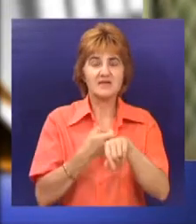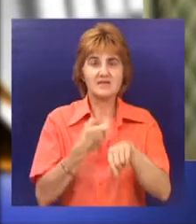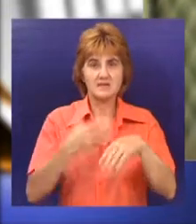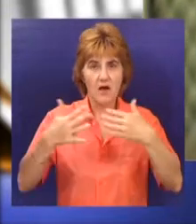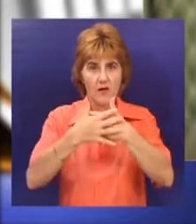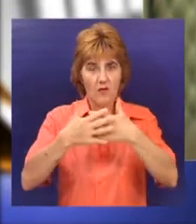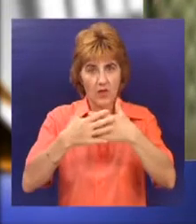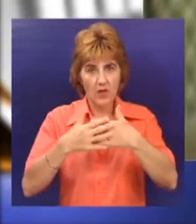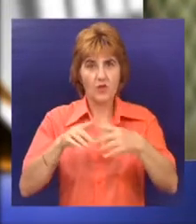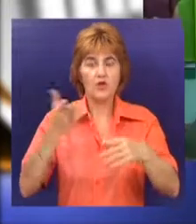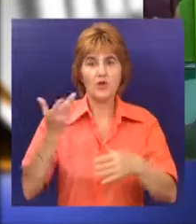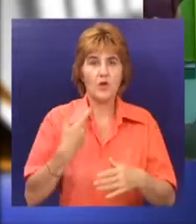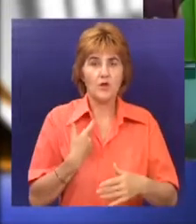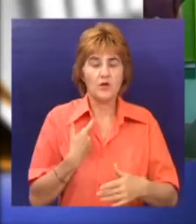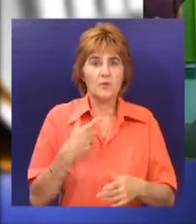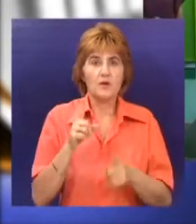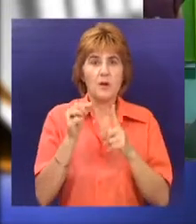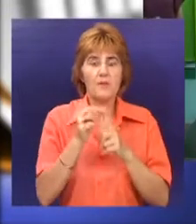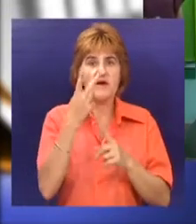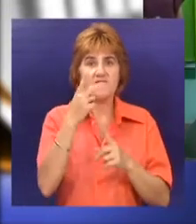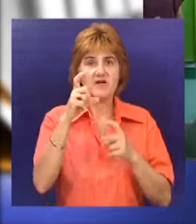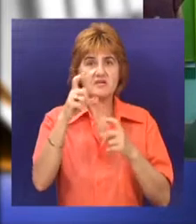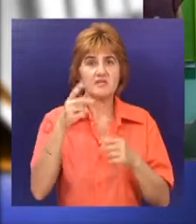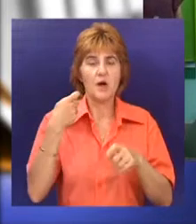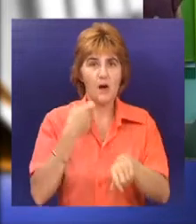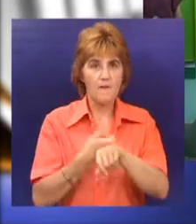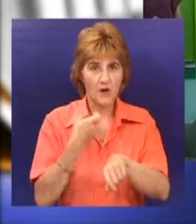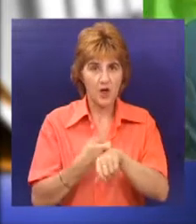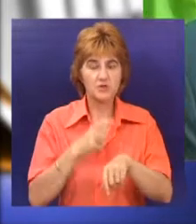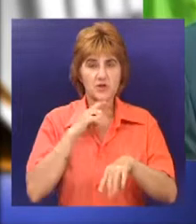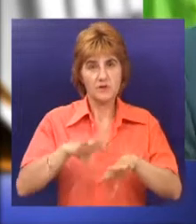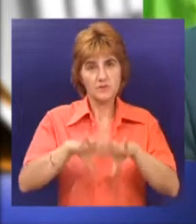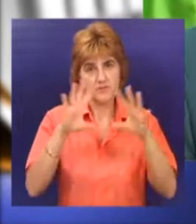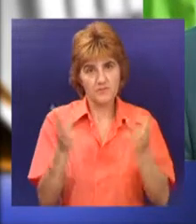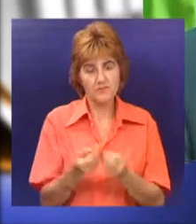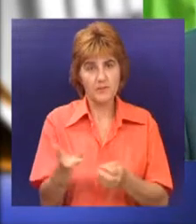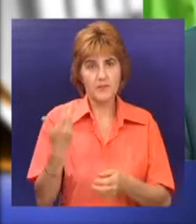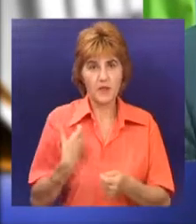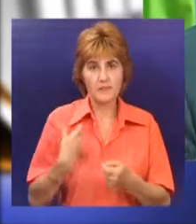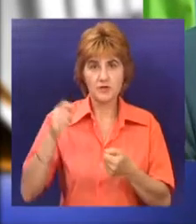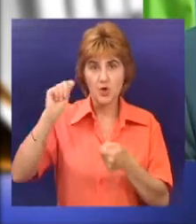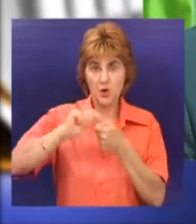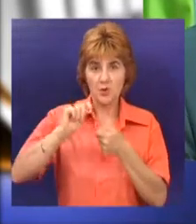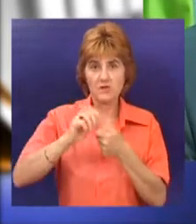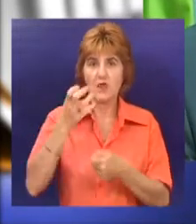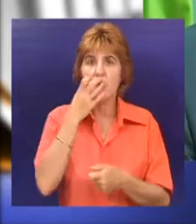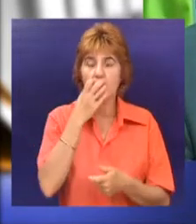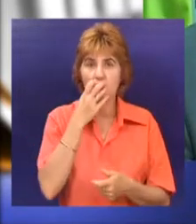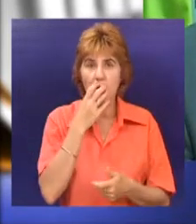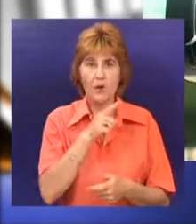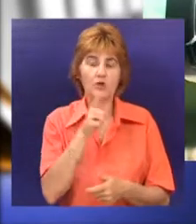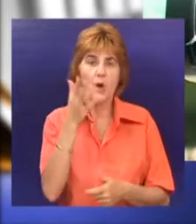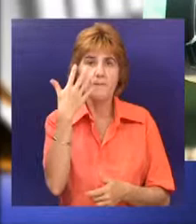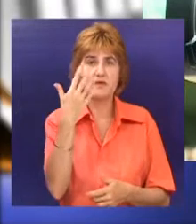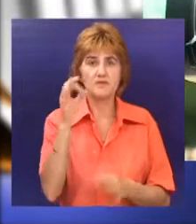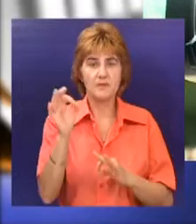staklene frontove biti upotrebljeni sertifikovani PVC sistemi prozora. Upotrebom ovih materijala može da se uštedi toplotna energija i